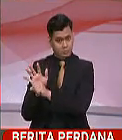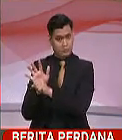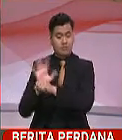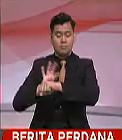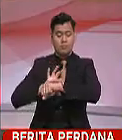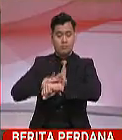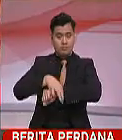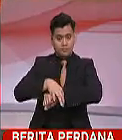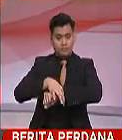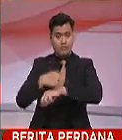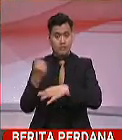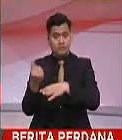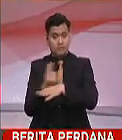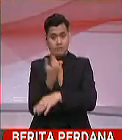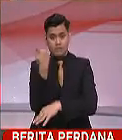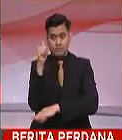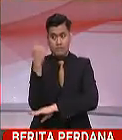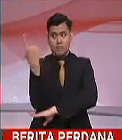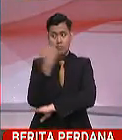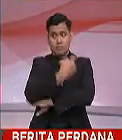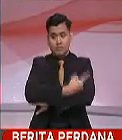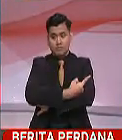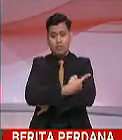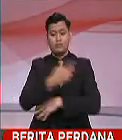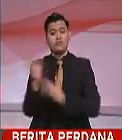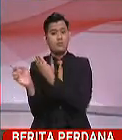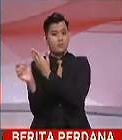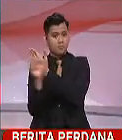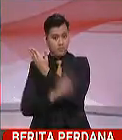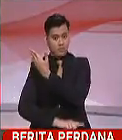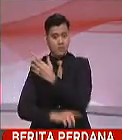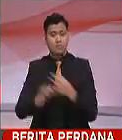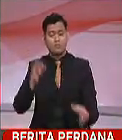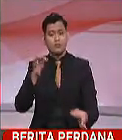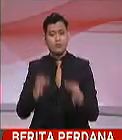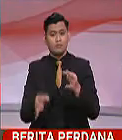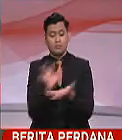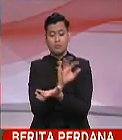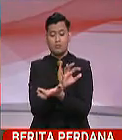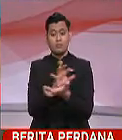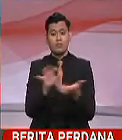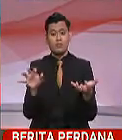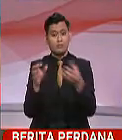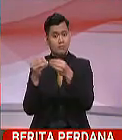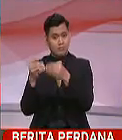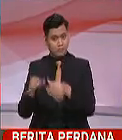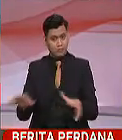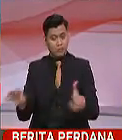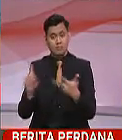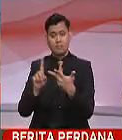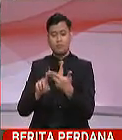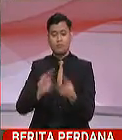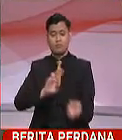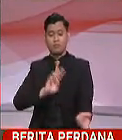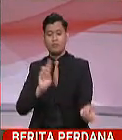dipakai selama 10 hari. Penalti akan dikenakan sekiranya ia dimusnahkan, dirosakkan, dihilangkan atau